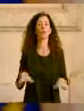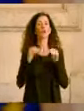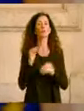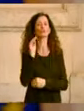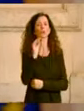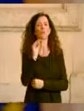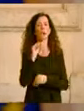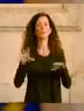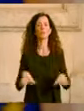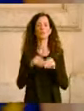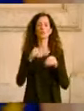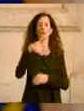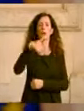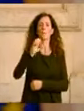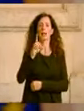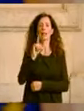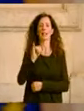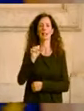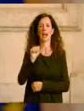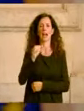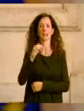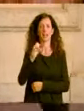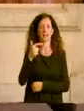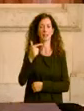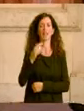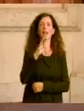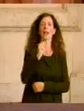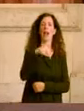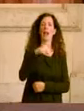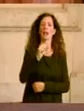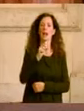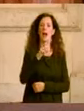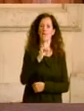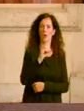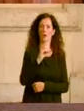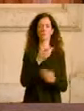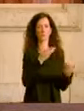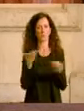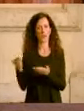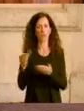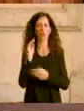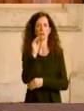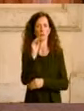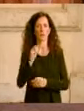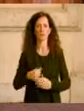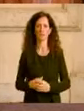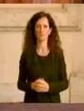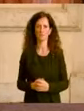E inizia Mediaset con Laura Cannavò, prego. Prego.